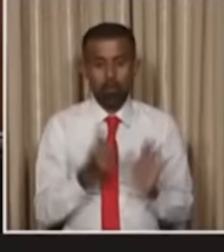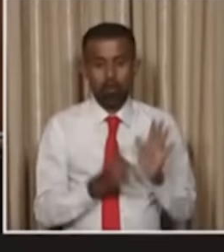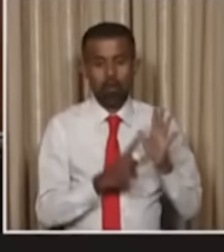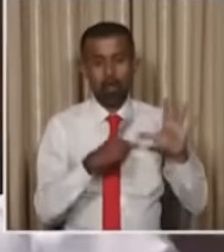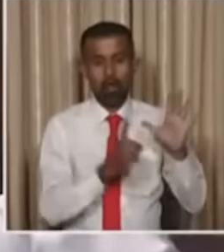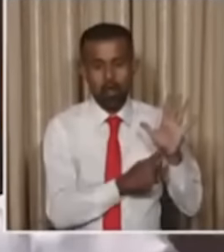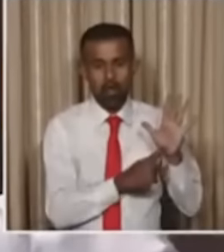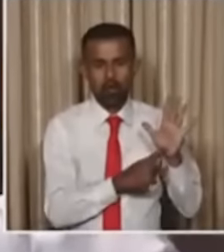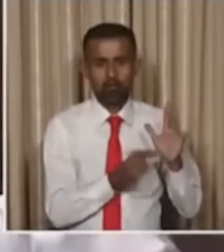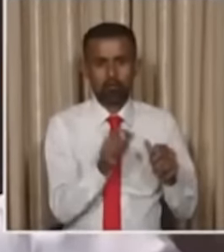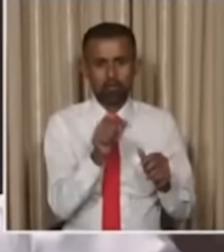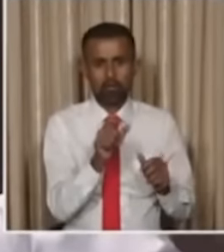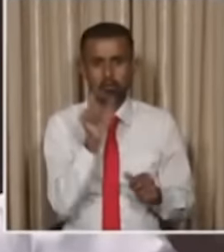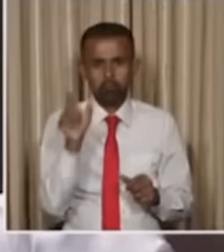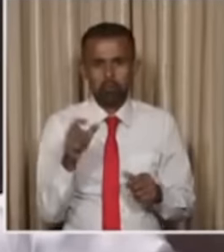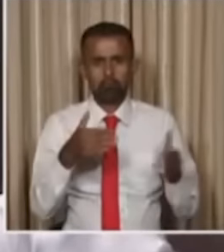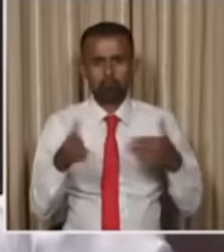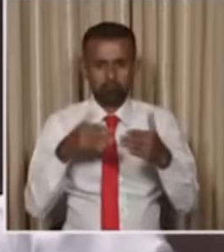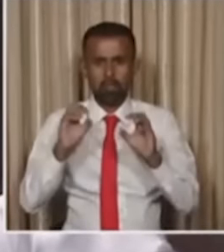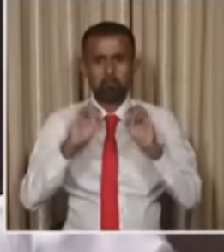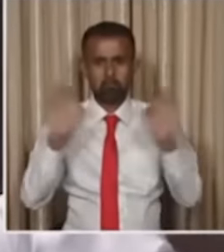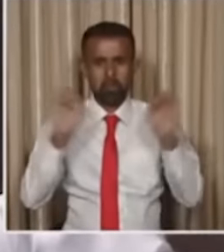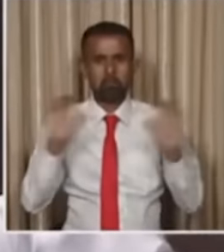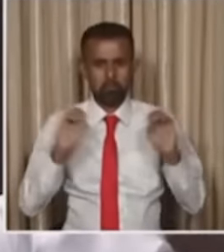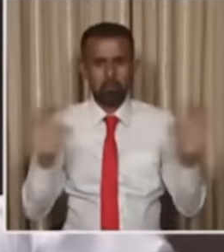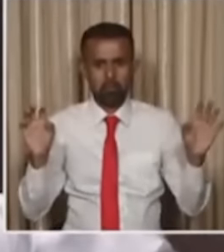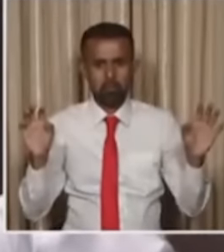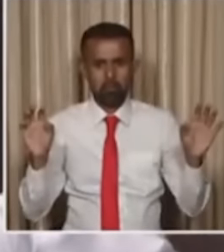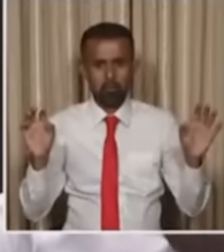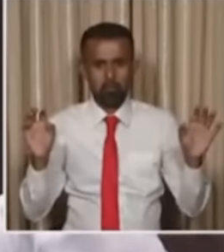ලාල්කාන්ත කියන පුද්ගලයා විවිධ ප්‍රකාශ කරනවා මම හිතන්නේ මේ